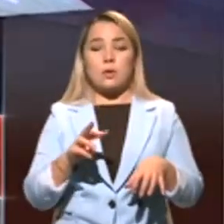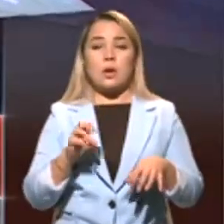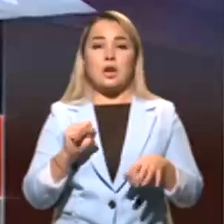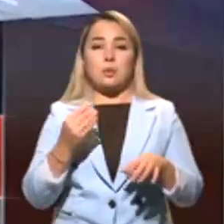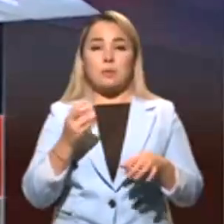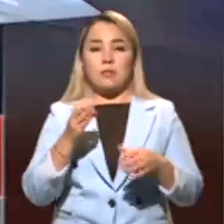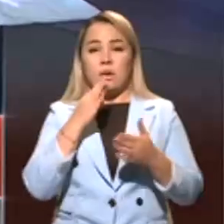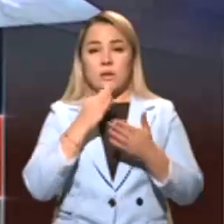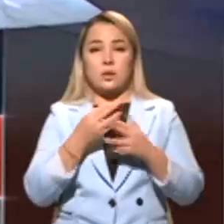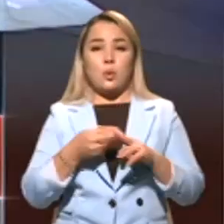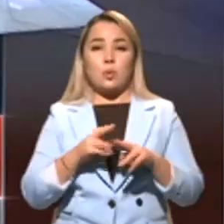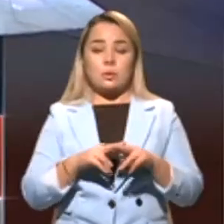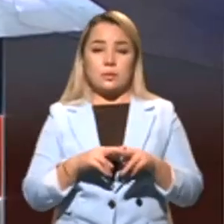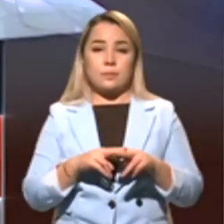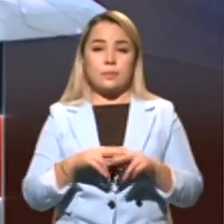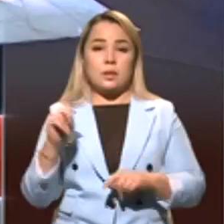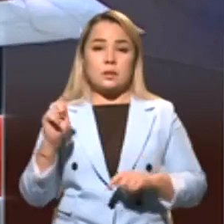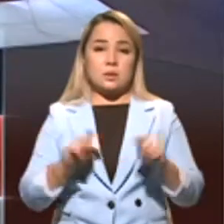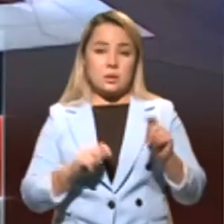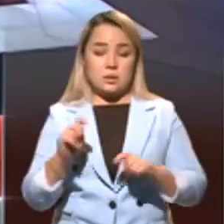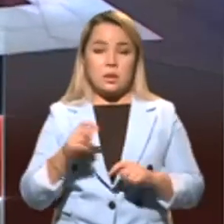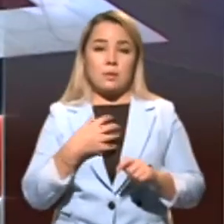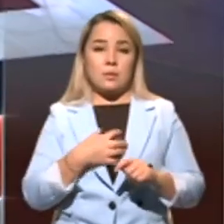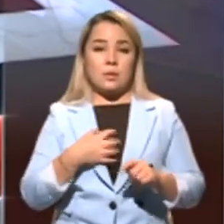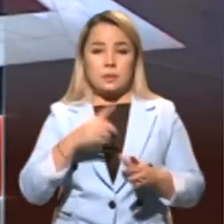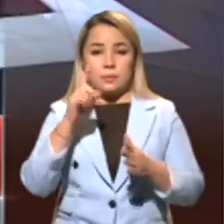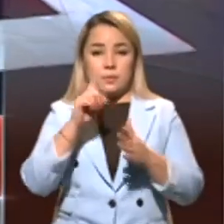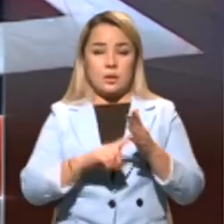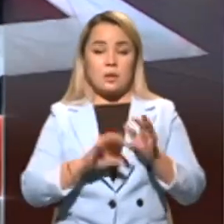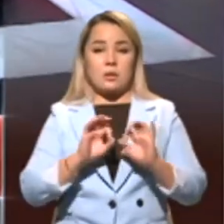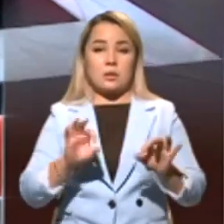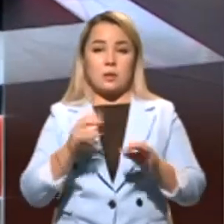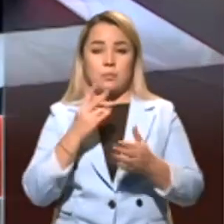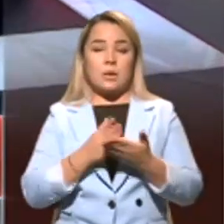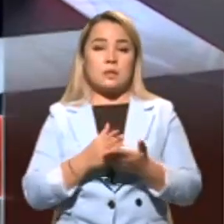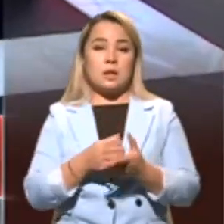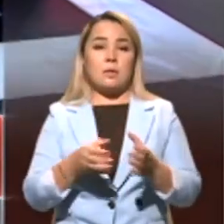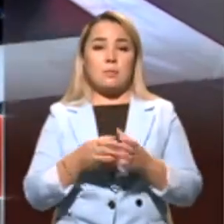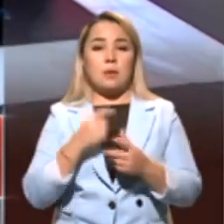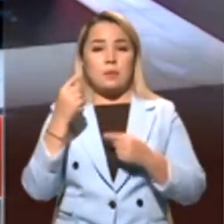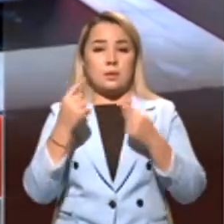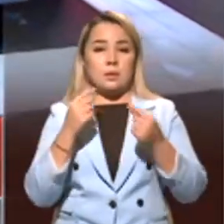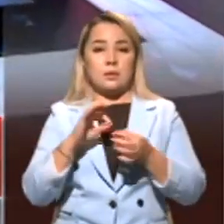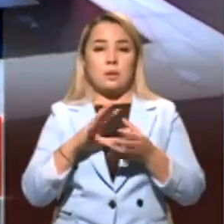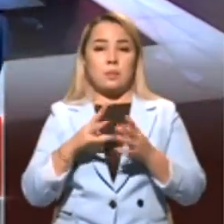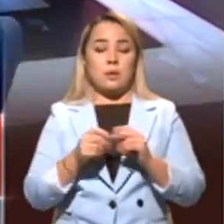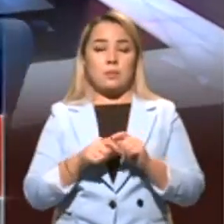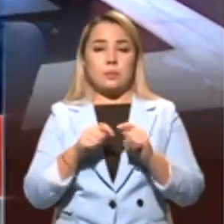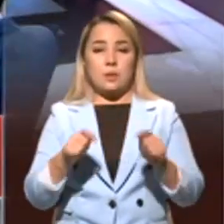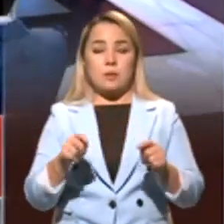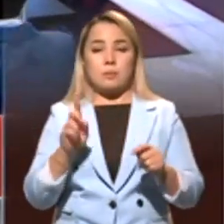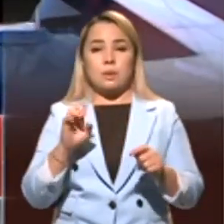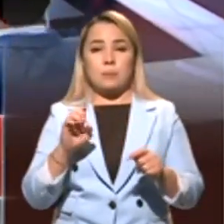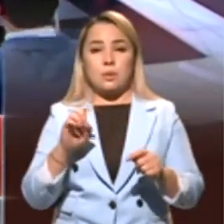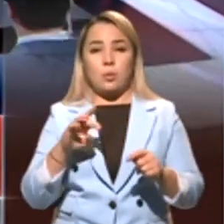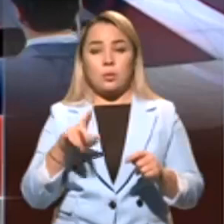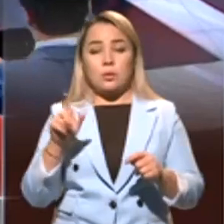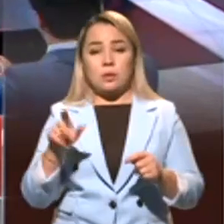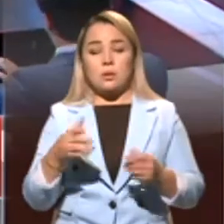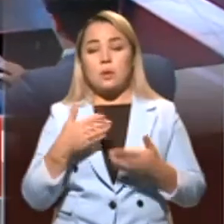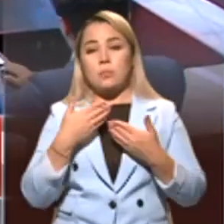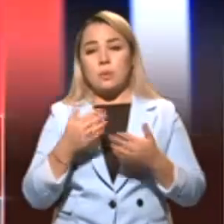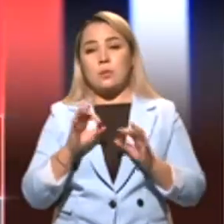Әшімбаев бұл съездің негізінен діни мазмұнынан гөрі саяси мағынасының басымдығын айтқан еді. Бибігүл ханым, сіз осыған